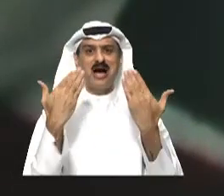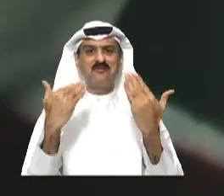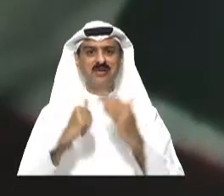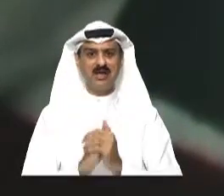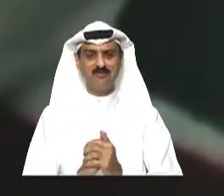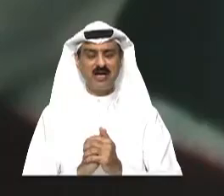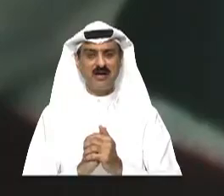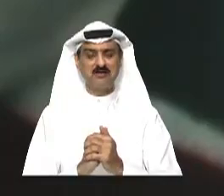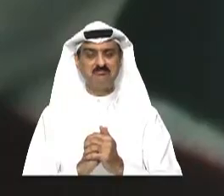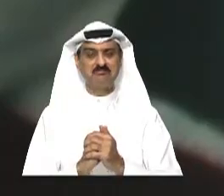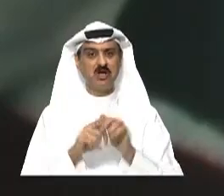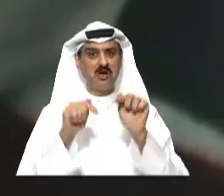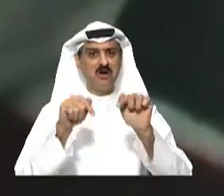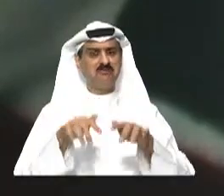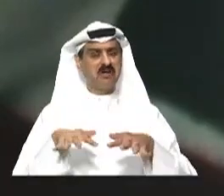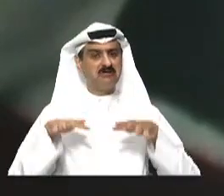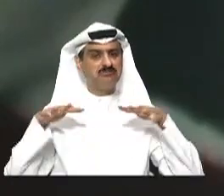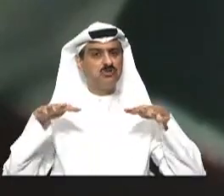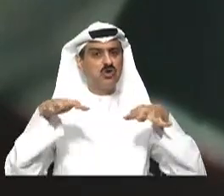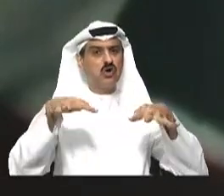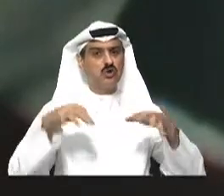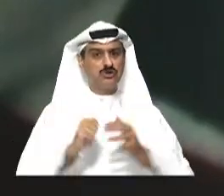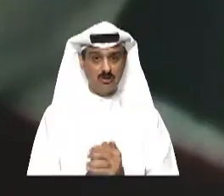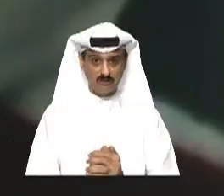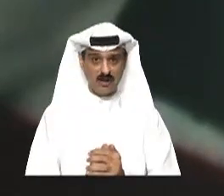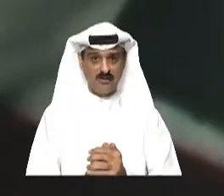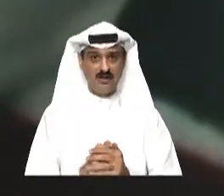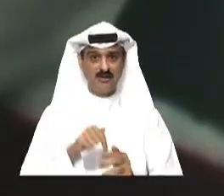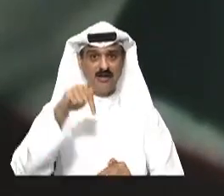مرتدة لفريق كان متراجع طوال 90 دقيقة.